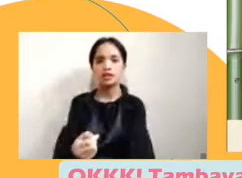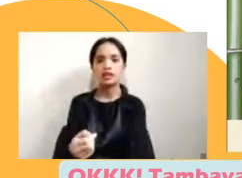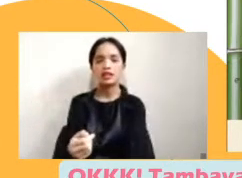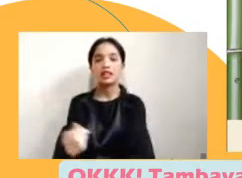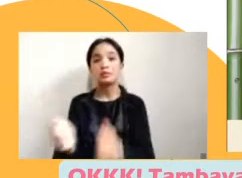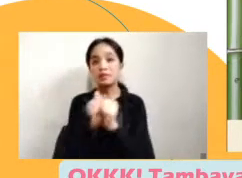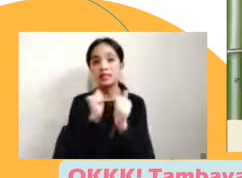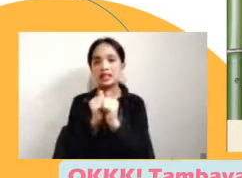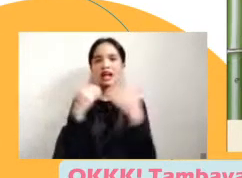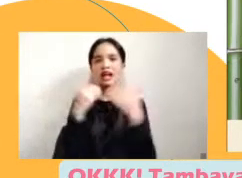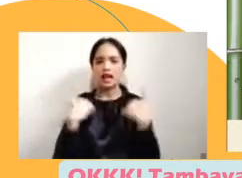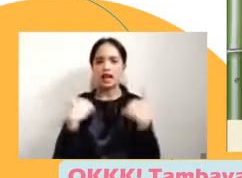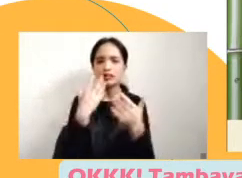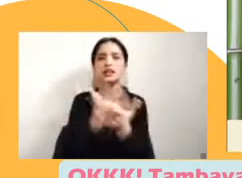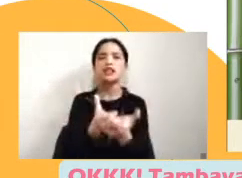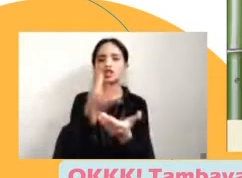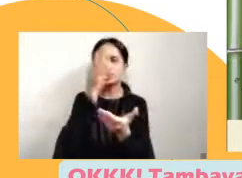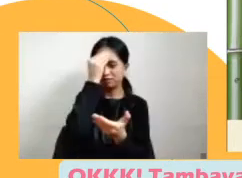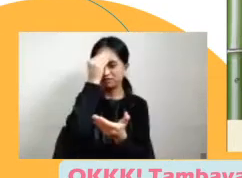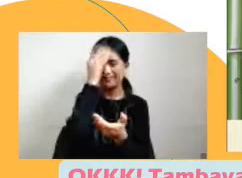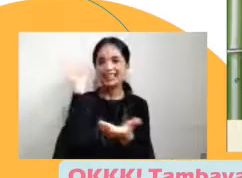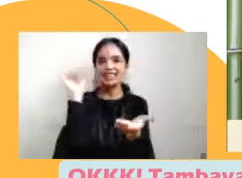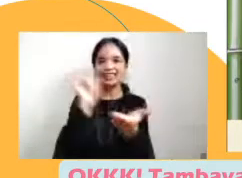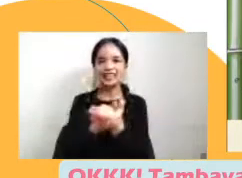ng aral, no? So ito yung